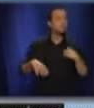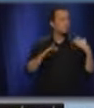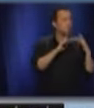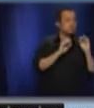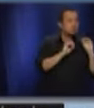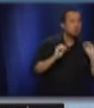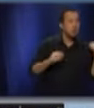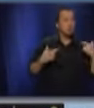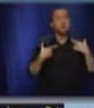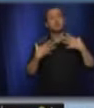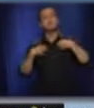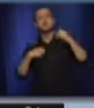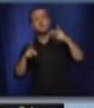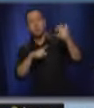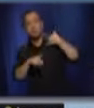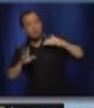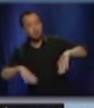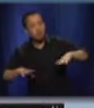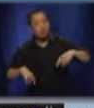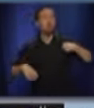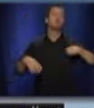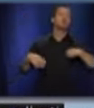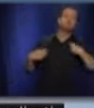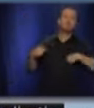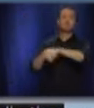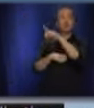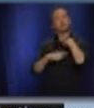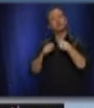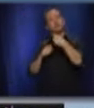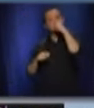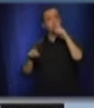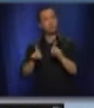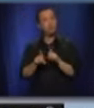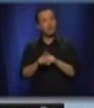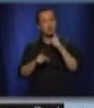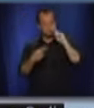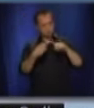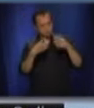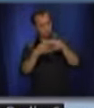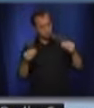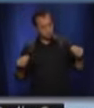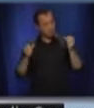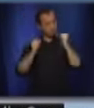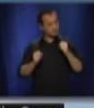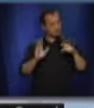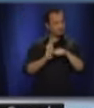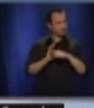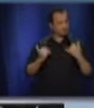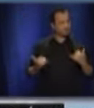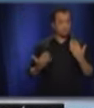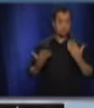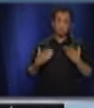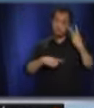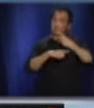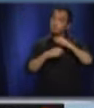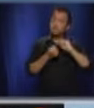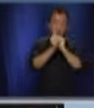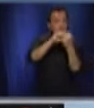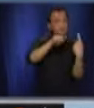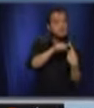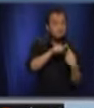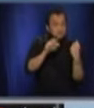référé, que vous allez régler la solution. Vous pouvez être négatif aujourd'hui puis devenir deux jours plus tard puis parce que vous, votre test a été fait